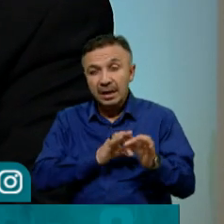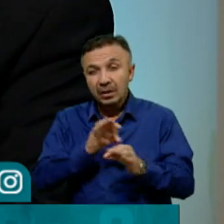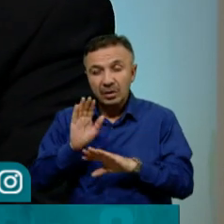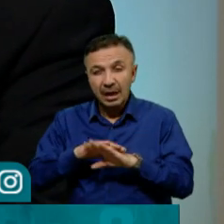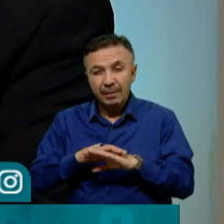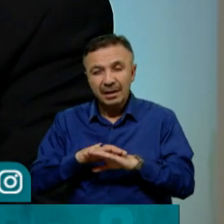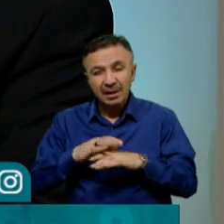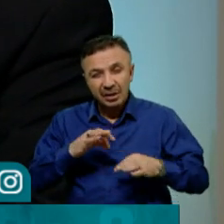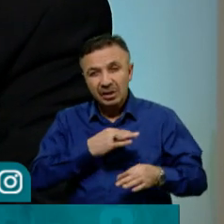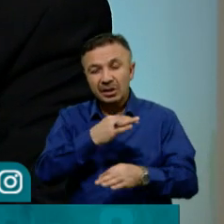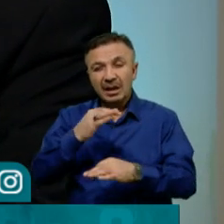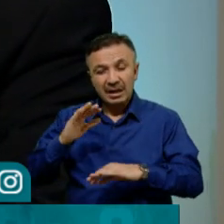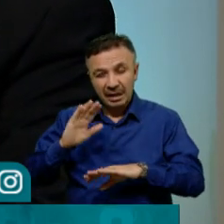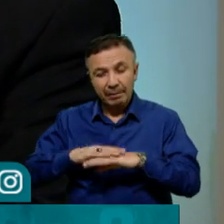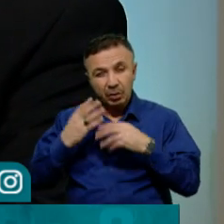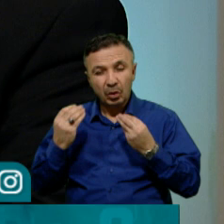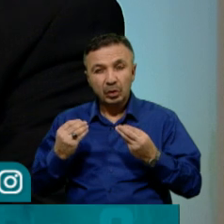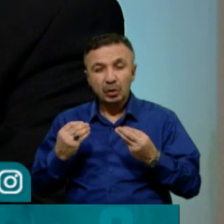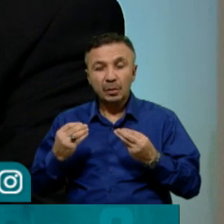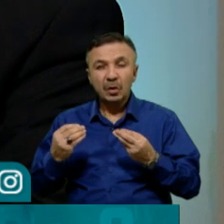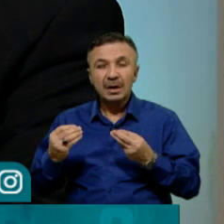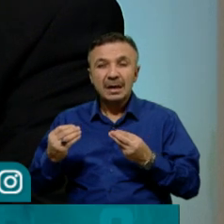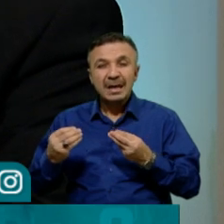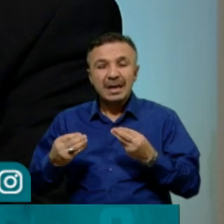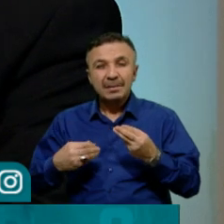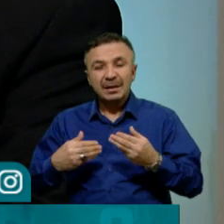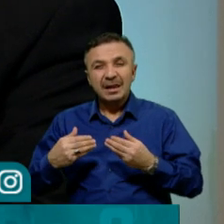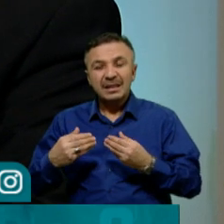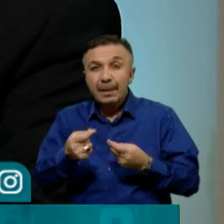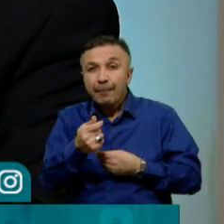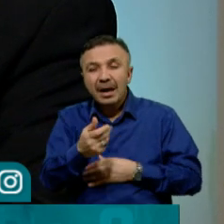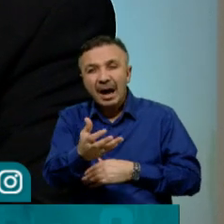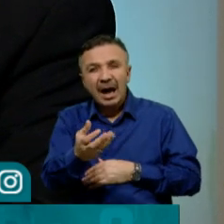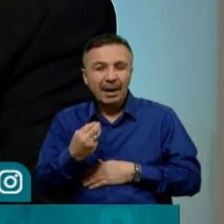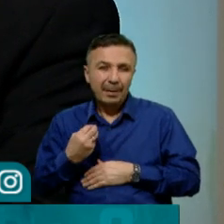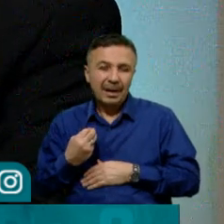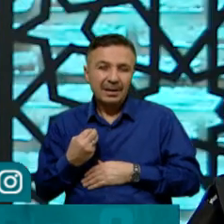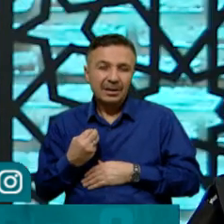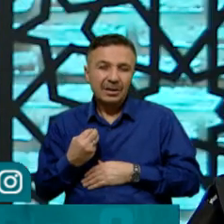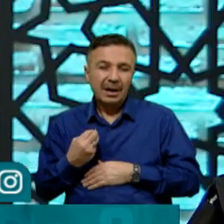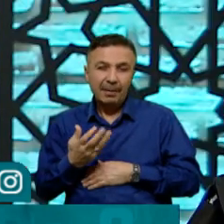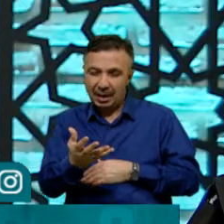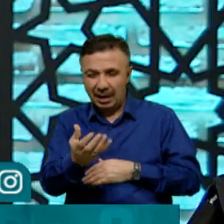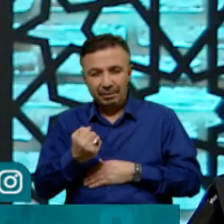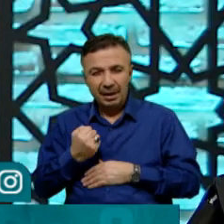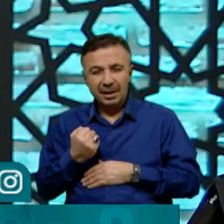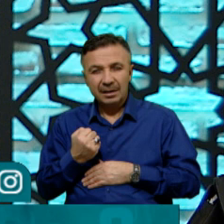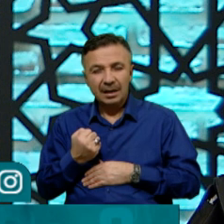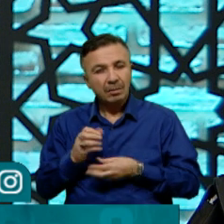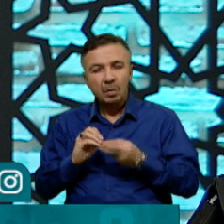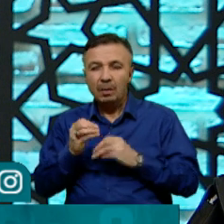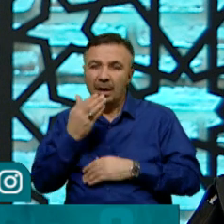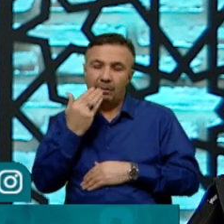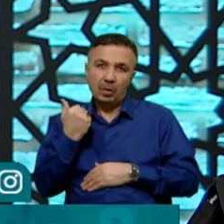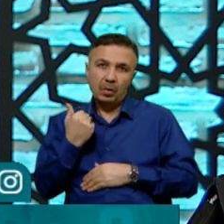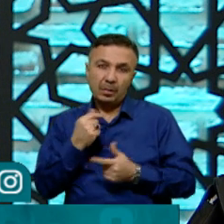oldukları hizmet karşılığında bir bedel olmalarında bir sakınca olmaz yani organizasyon ücreti de alabilir Evet ama